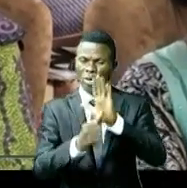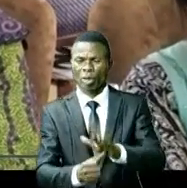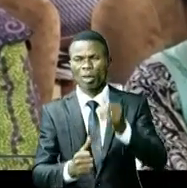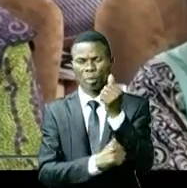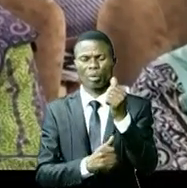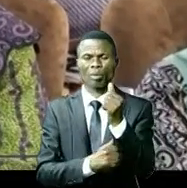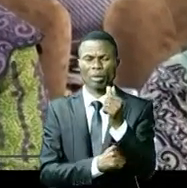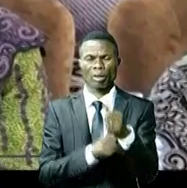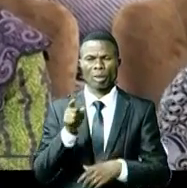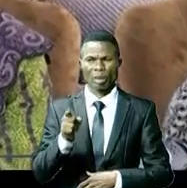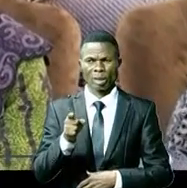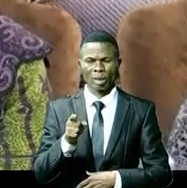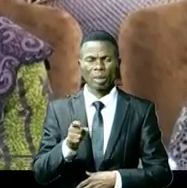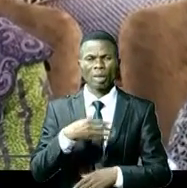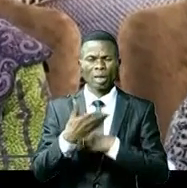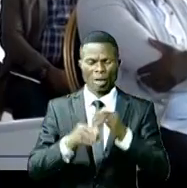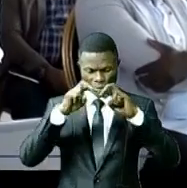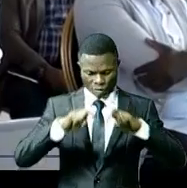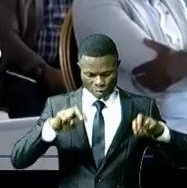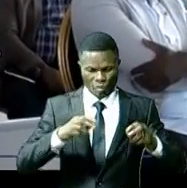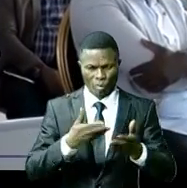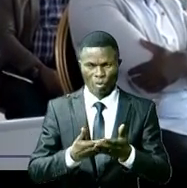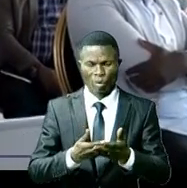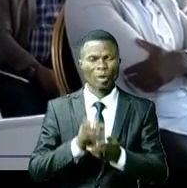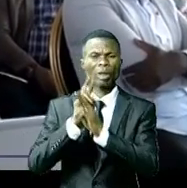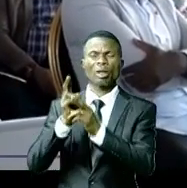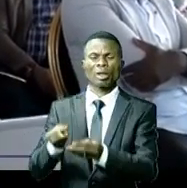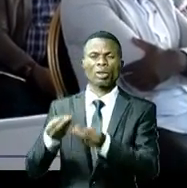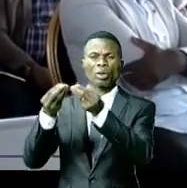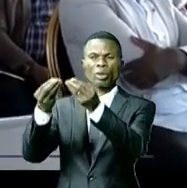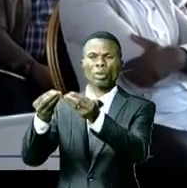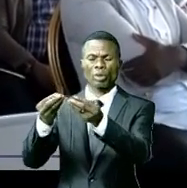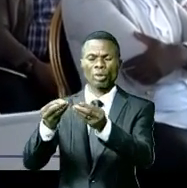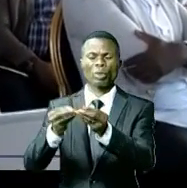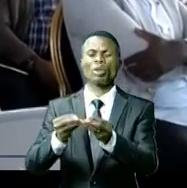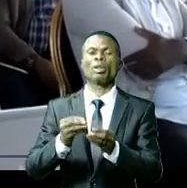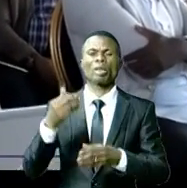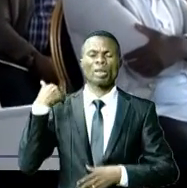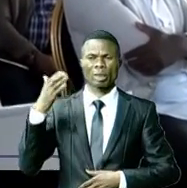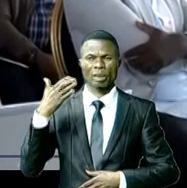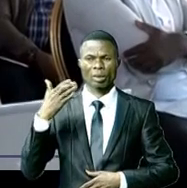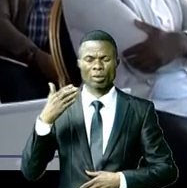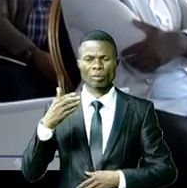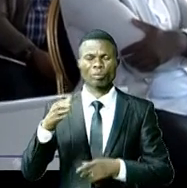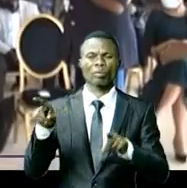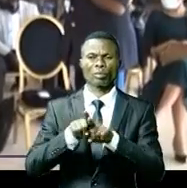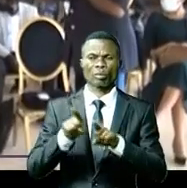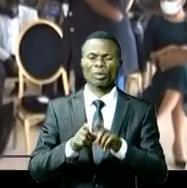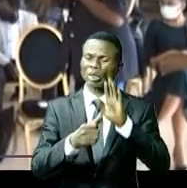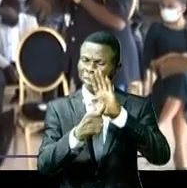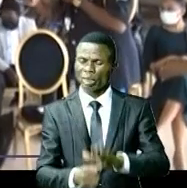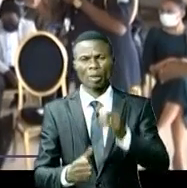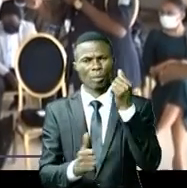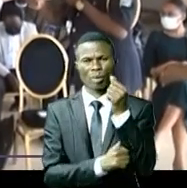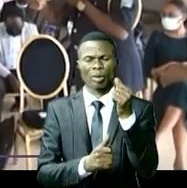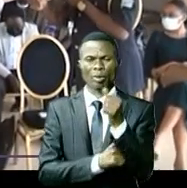en sigle, a réalisé une enquête dont le rapport a été présenté au public. Une des formes de la traite des personnes qui